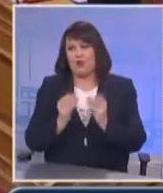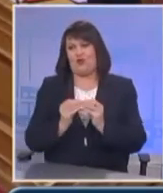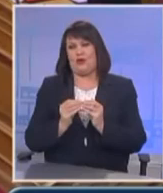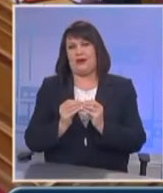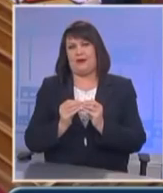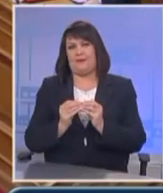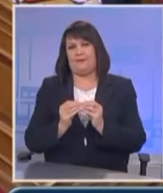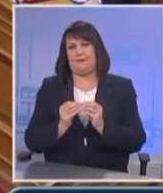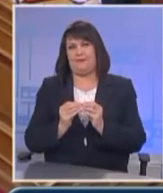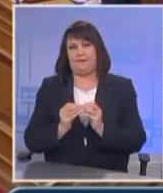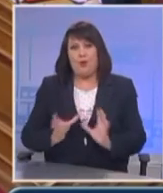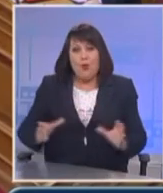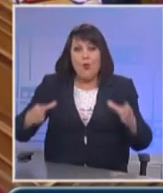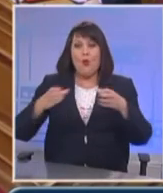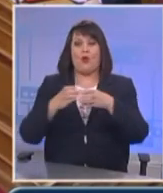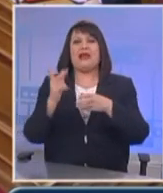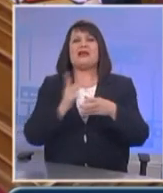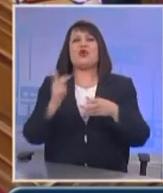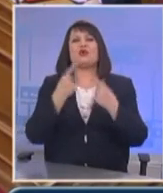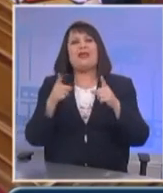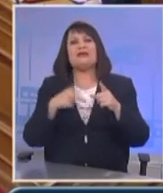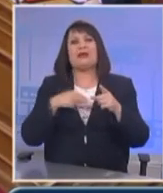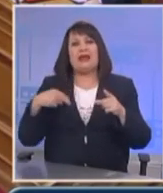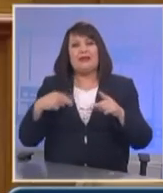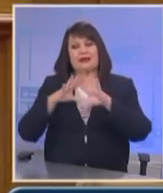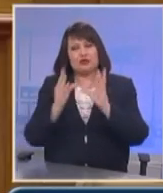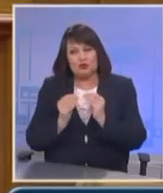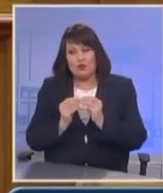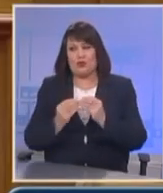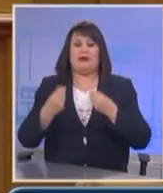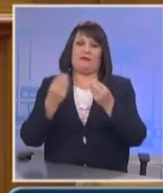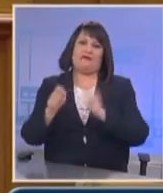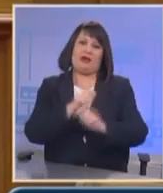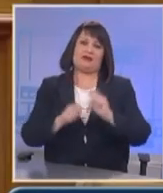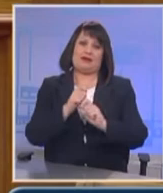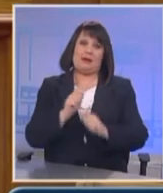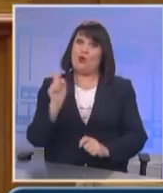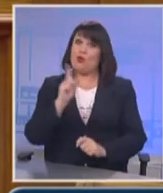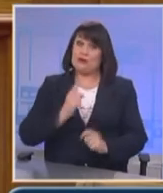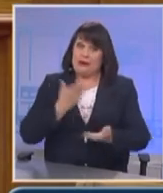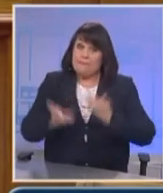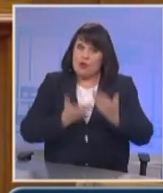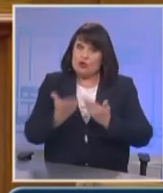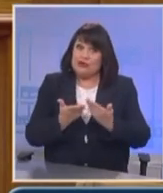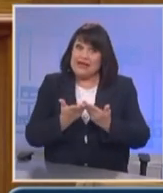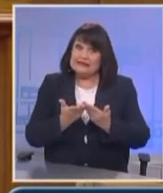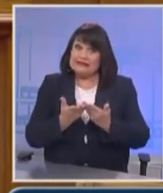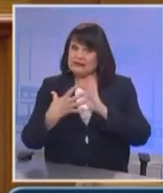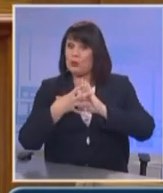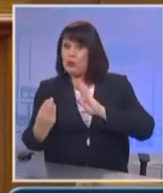της εκπαιδευτικής κοινότητας. Ούτε οι προτάσεις μας, ούτε οι μεταρρυθμίσεις μας